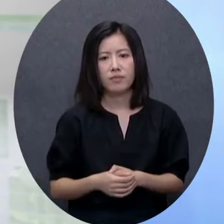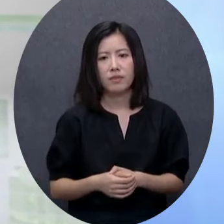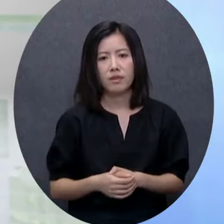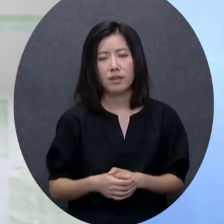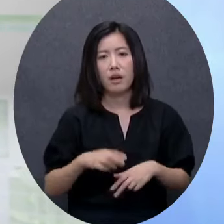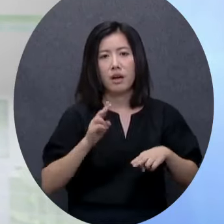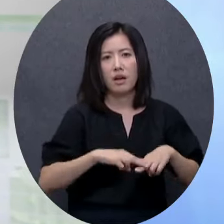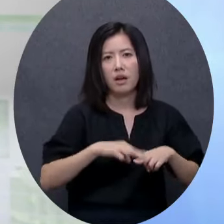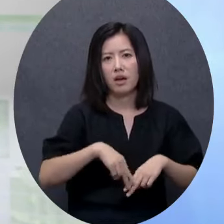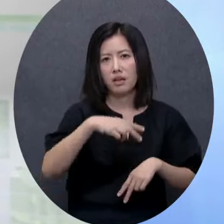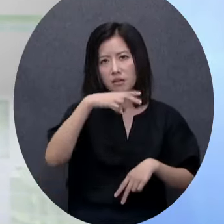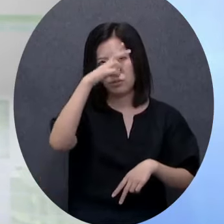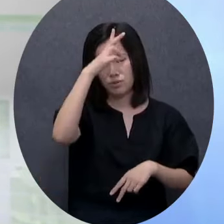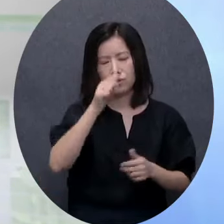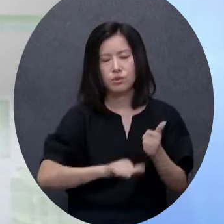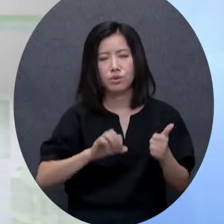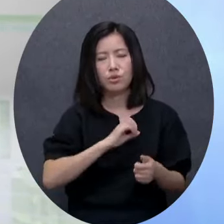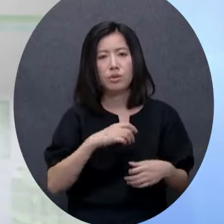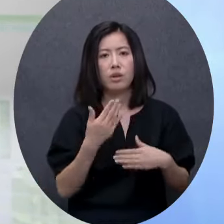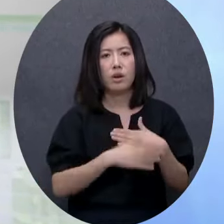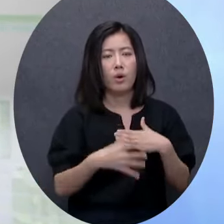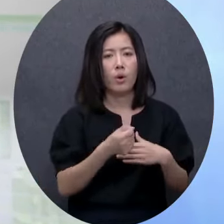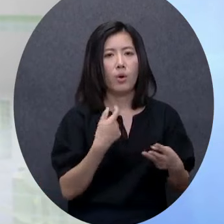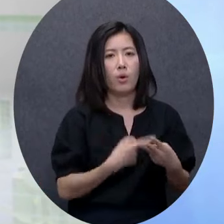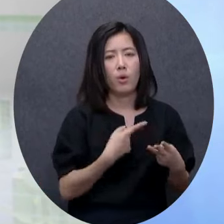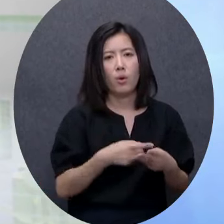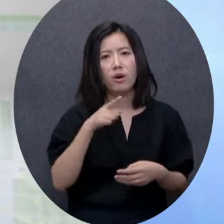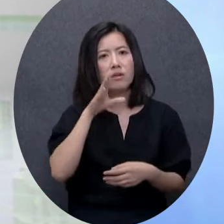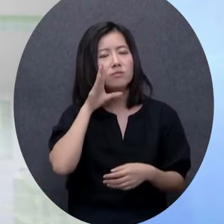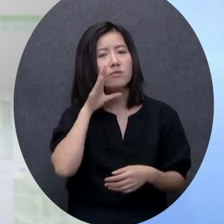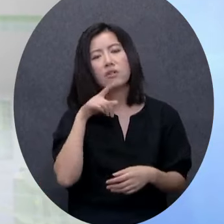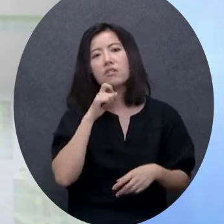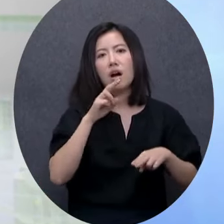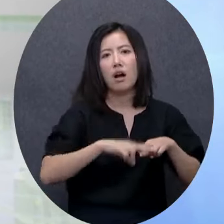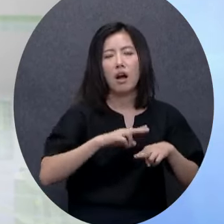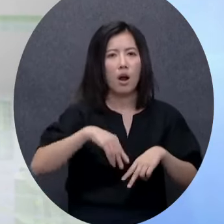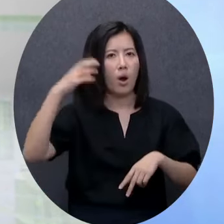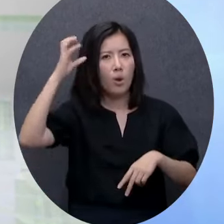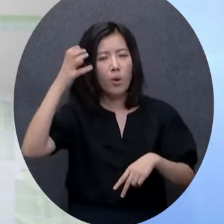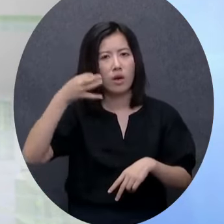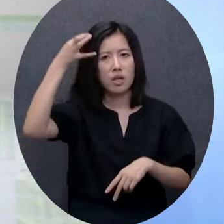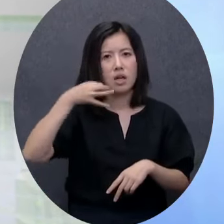中共中央政治局委员外长王毅在泰国出席中国、老挝、缅